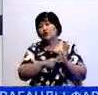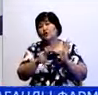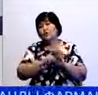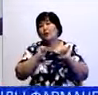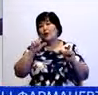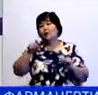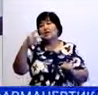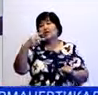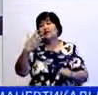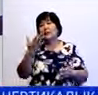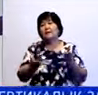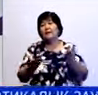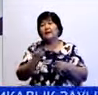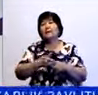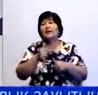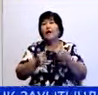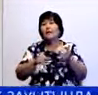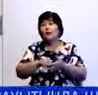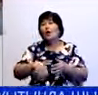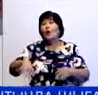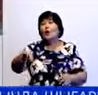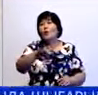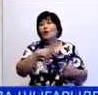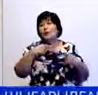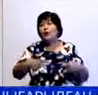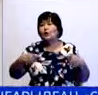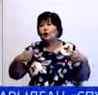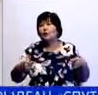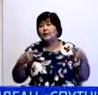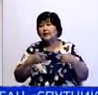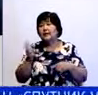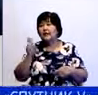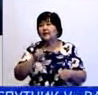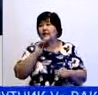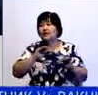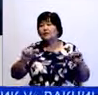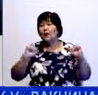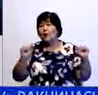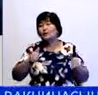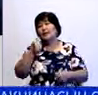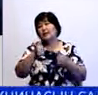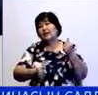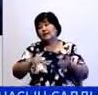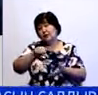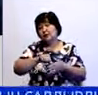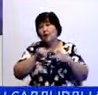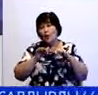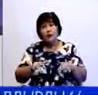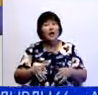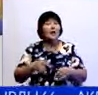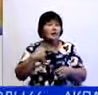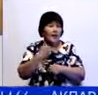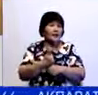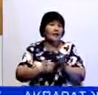спортшы 25 салмақ дәрежесінде бақ сынады. Өңіріміздің түкпір-түкпірінен жиналған жасөспірім спортшылар тартысты жекпе-жектер өткізді.